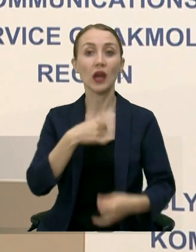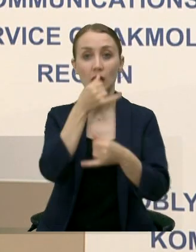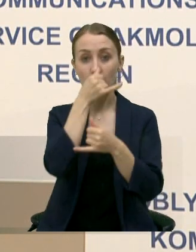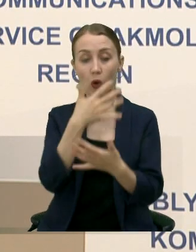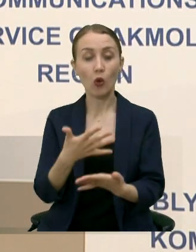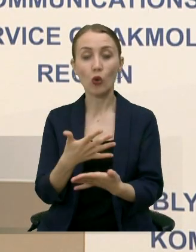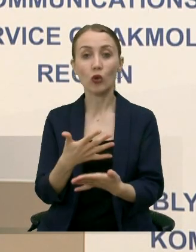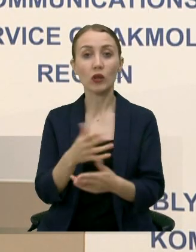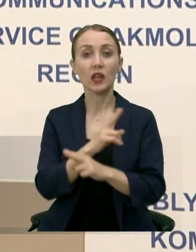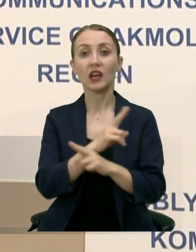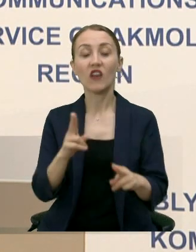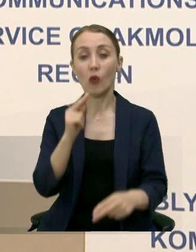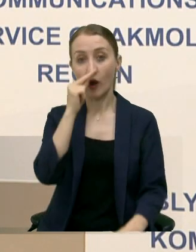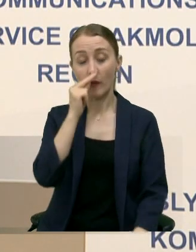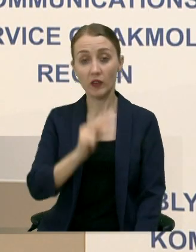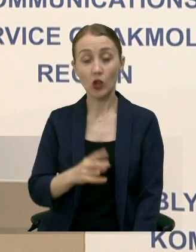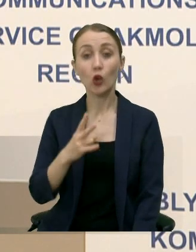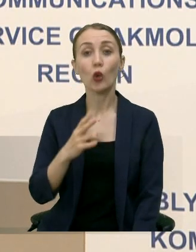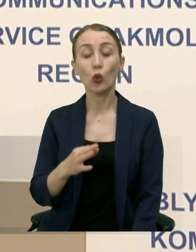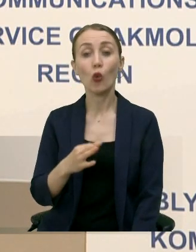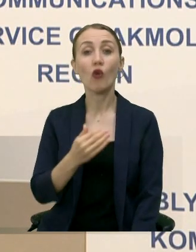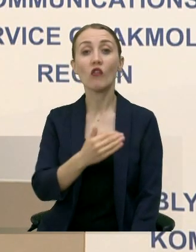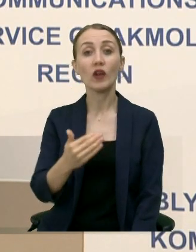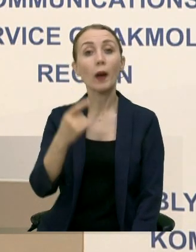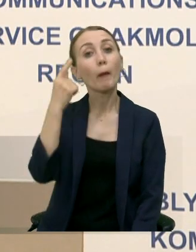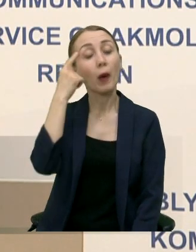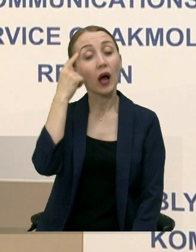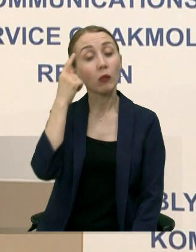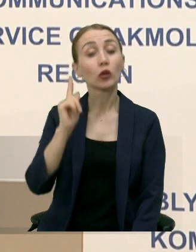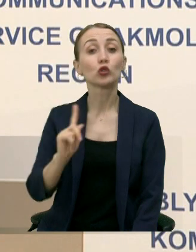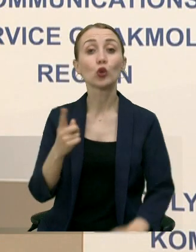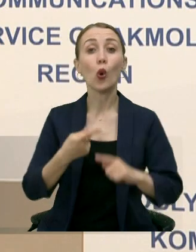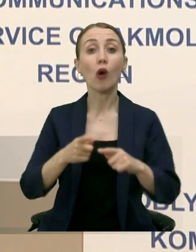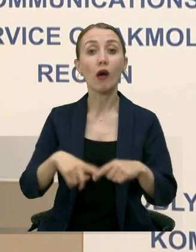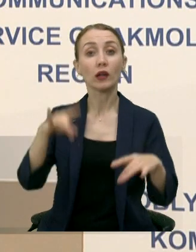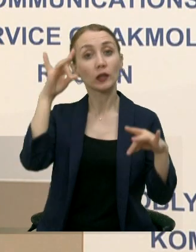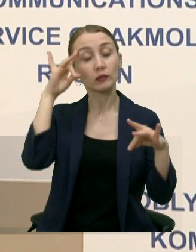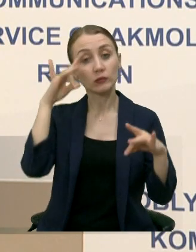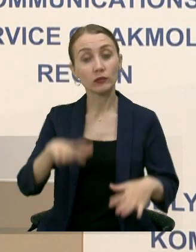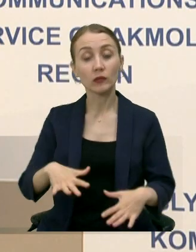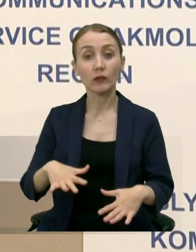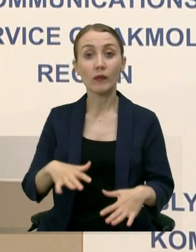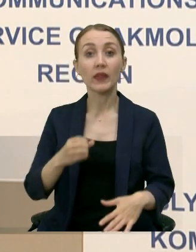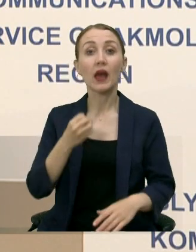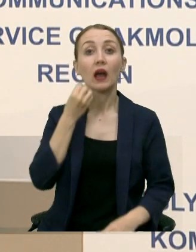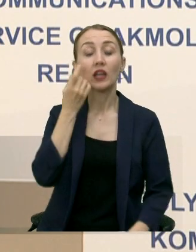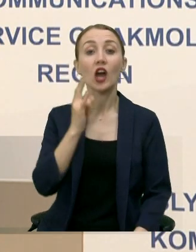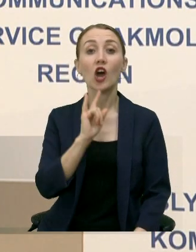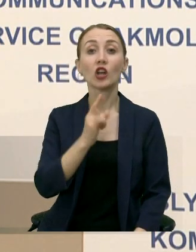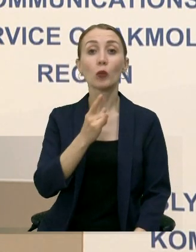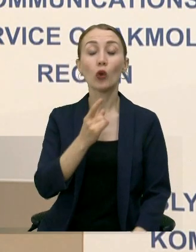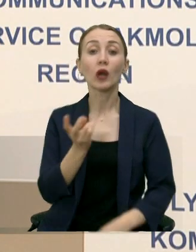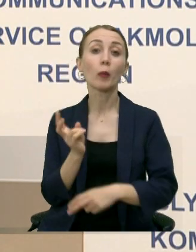не могу сейчас никого обвинять. Но вы учитываете тот факт, что этот резонанс произошел, когда ребенок обратился в больницу с